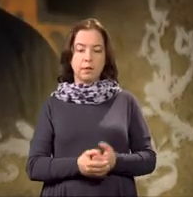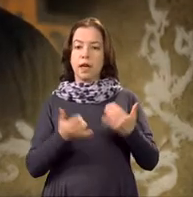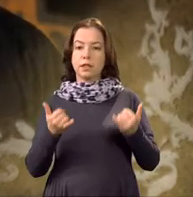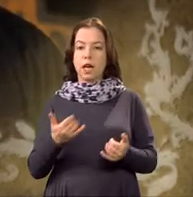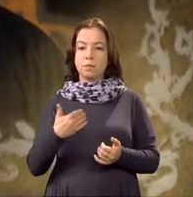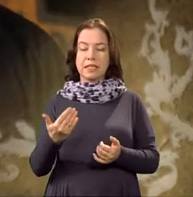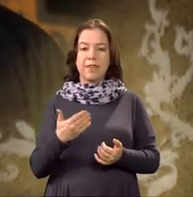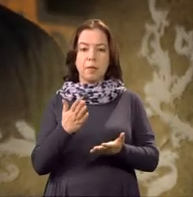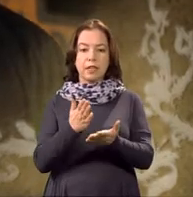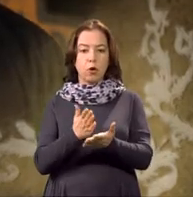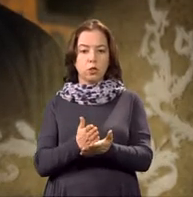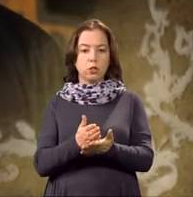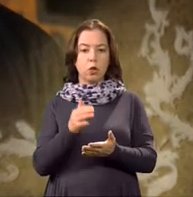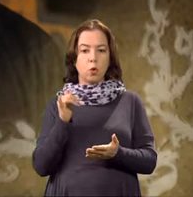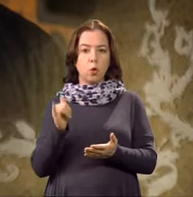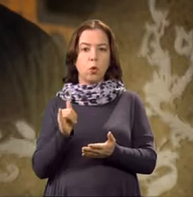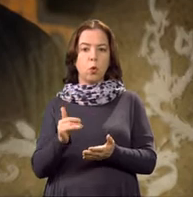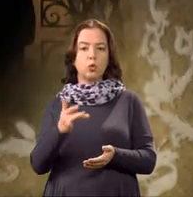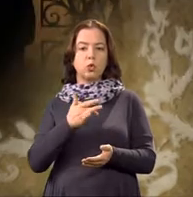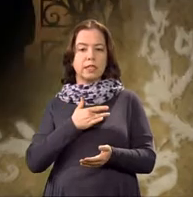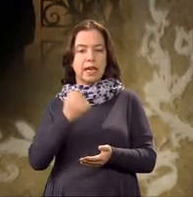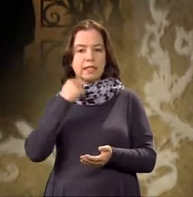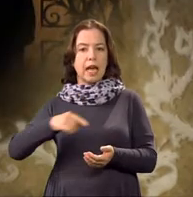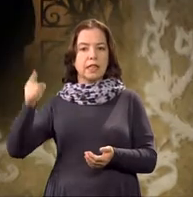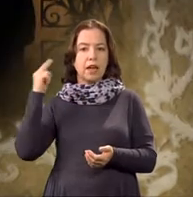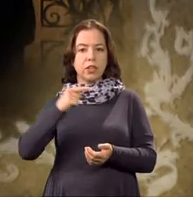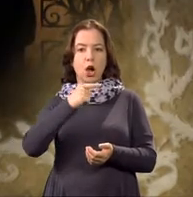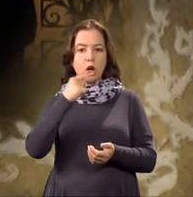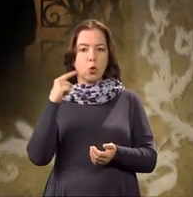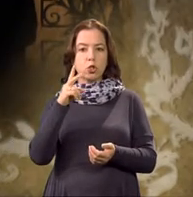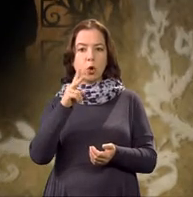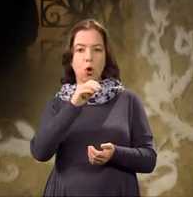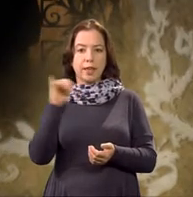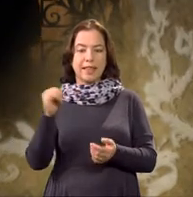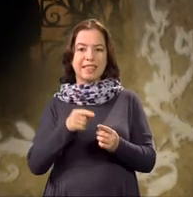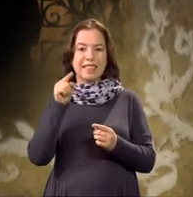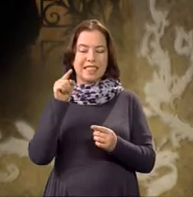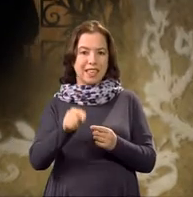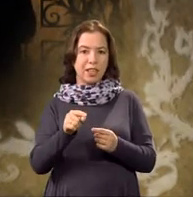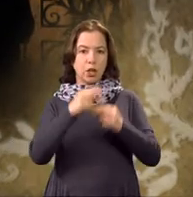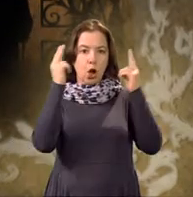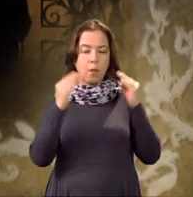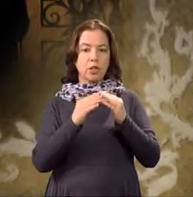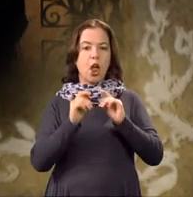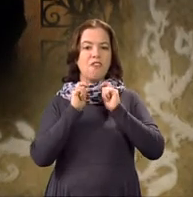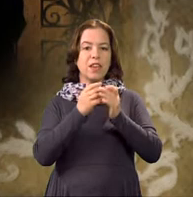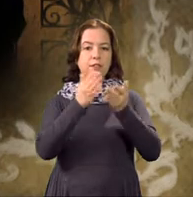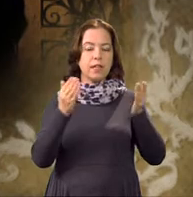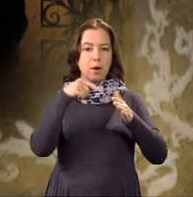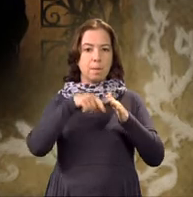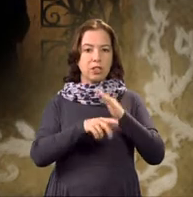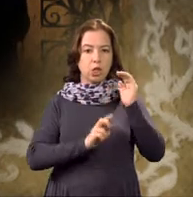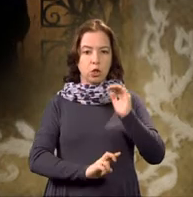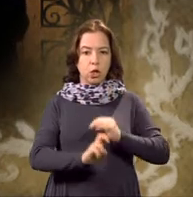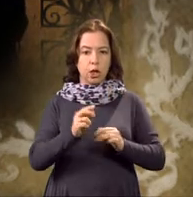Зараз ми з вами знаходимося в самому серці давньоруської цієї обителі, в вівтарі печерного храму. Ось ці царські